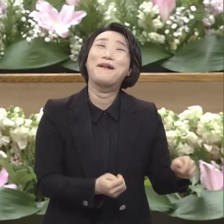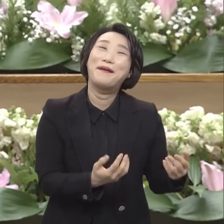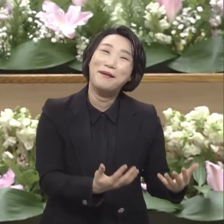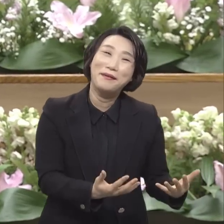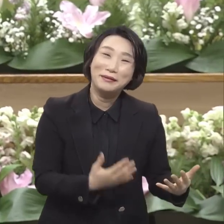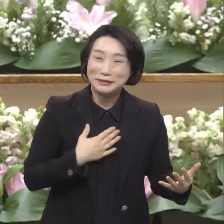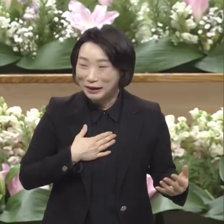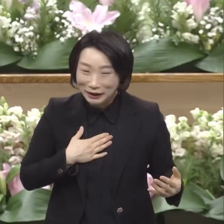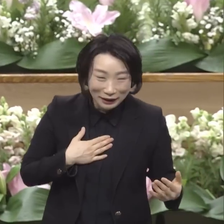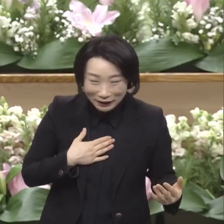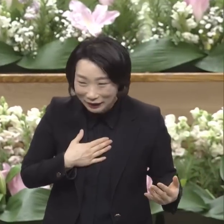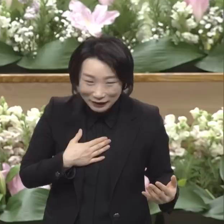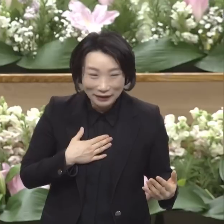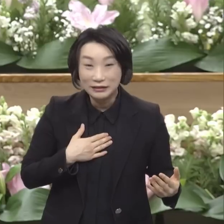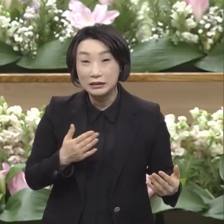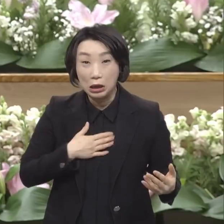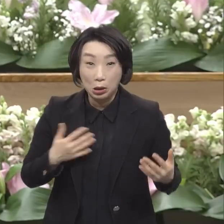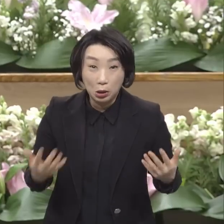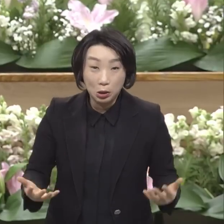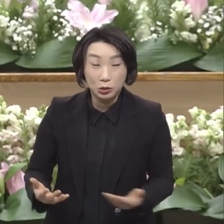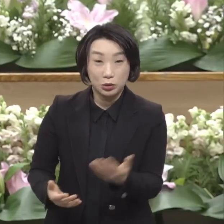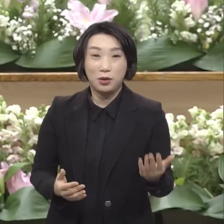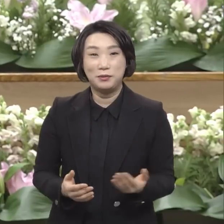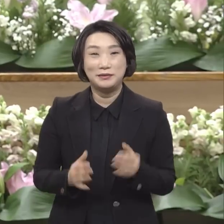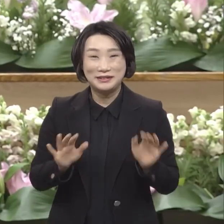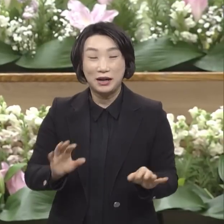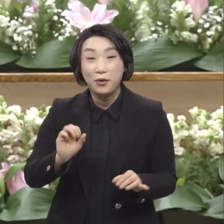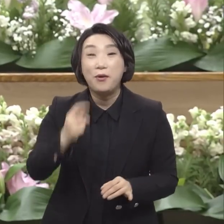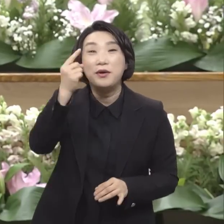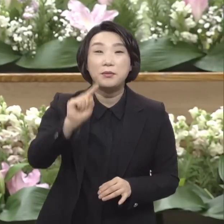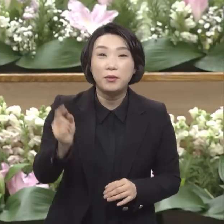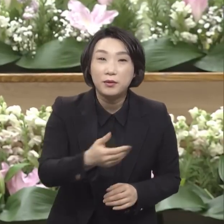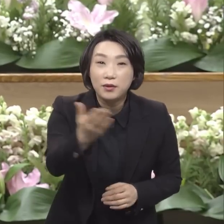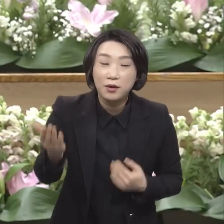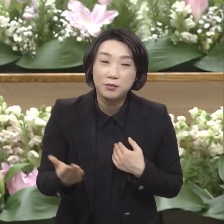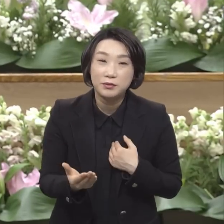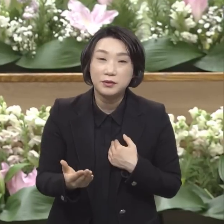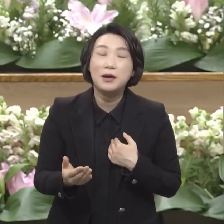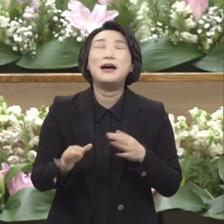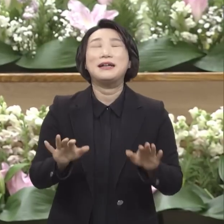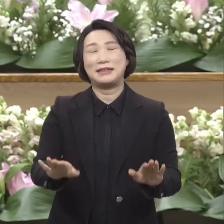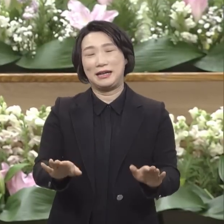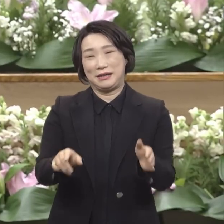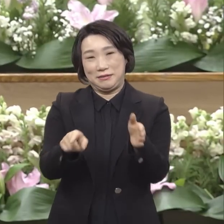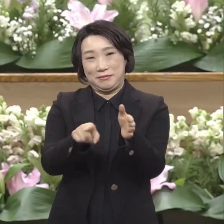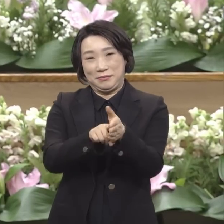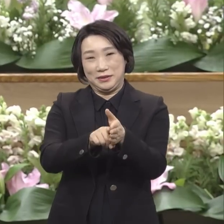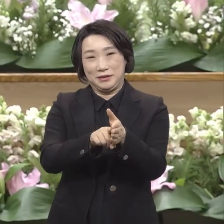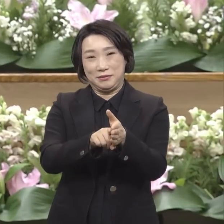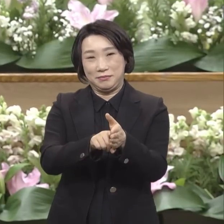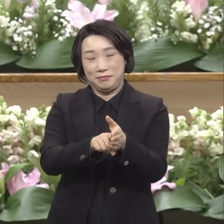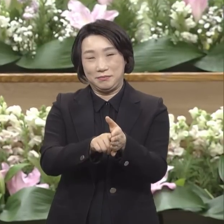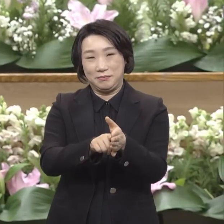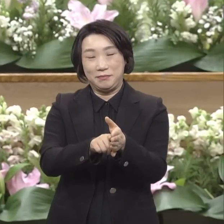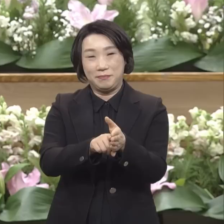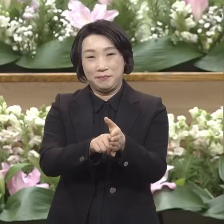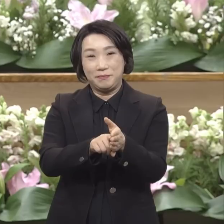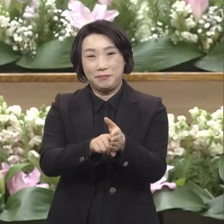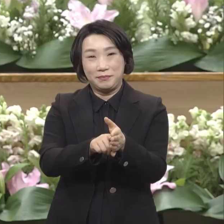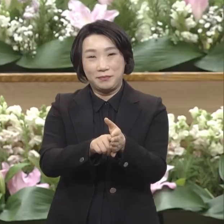나는? 어떡하나? 이게 어디서 오는 것이냐? 믿음이라고는